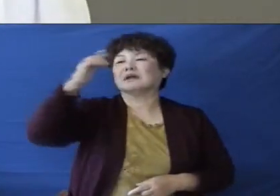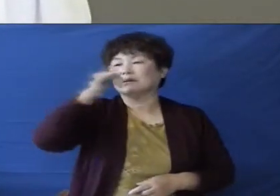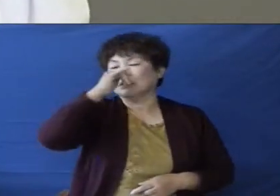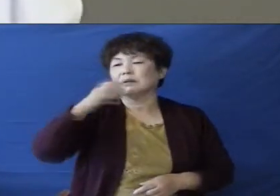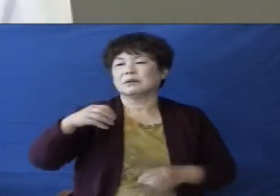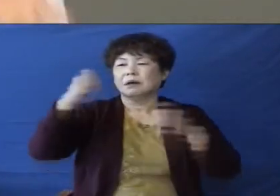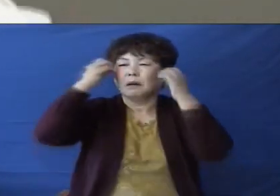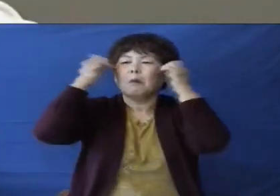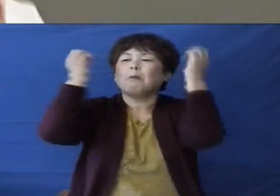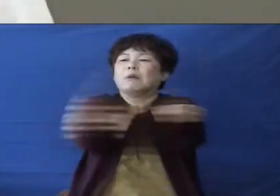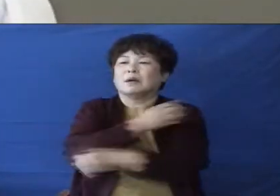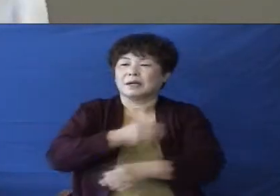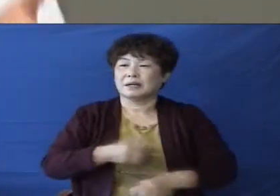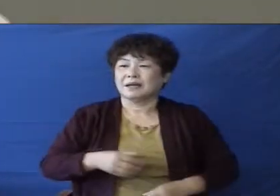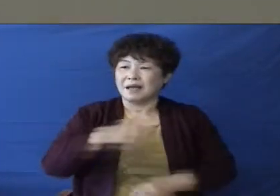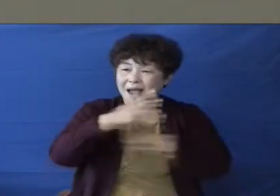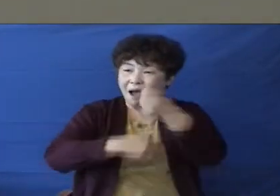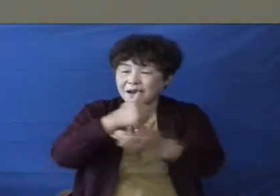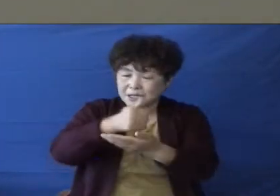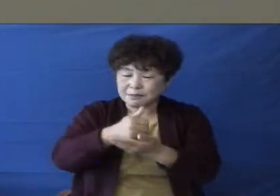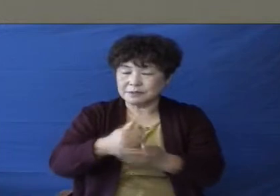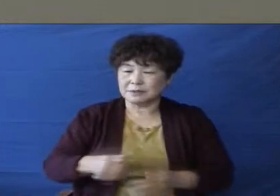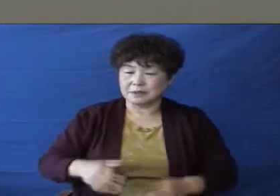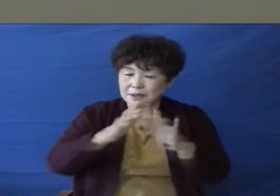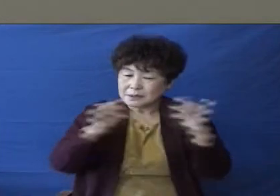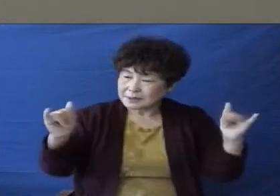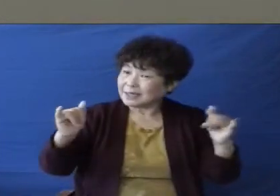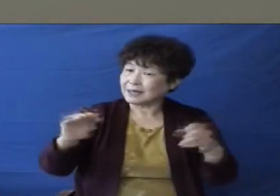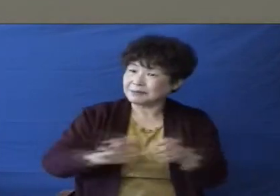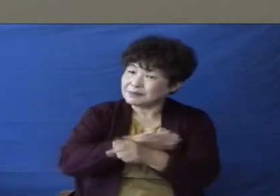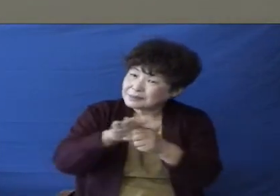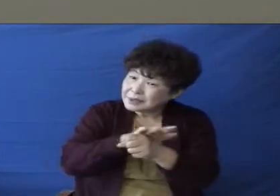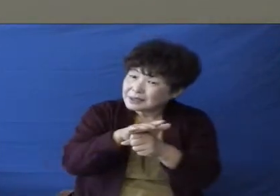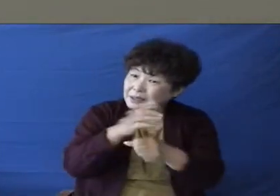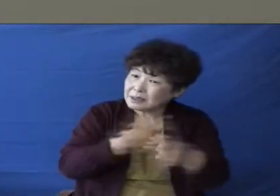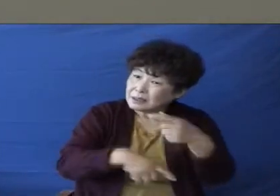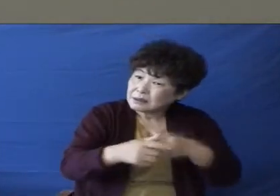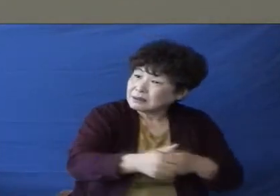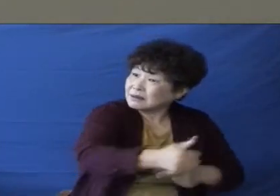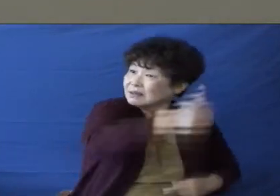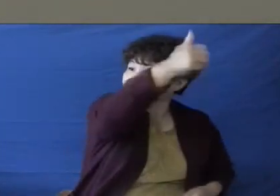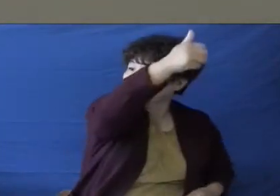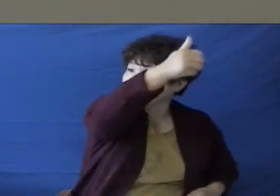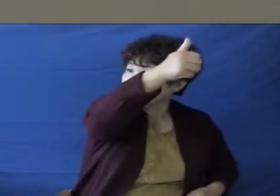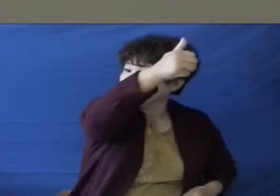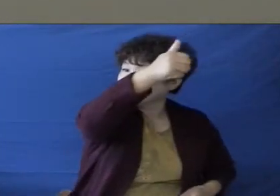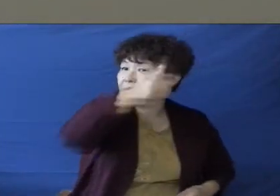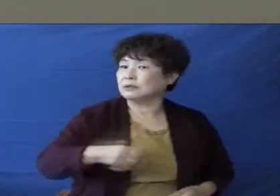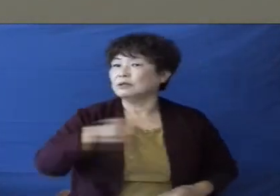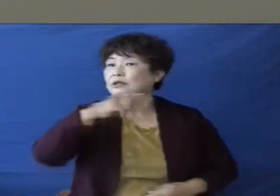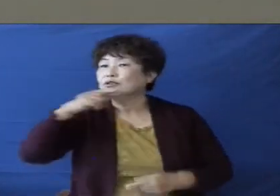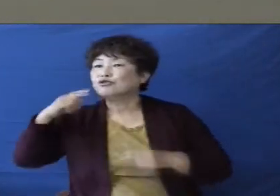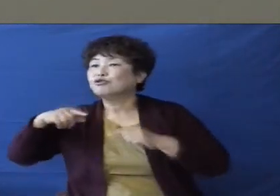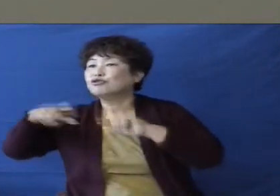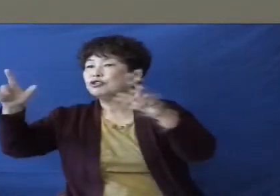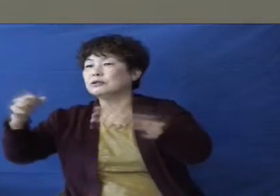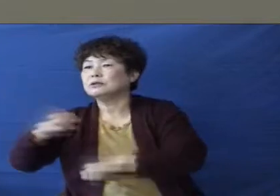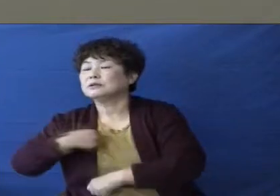말씀을 주실 때 하나님 말씀을 주실 때 그걸 원한 것이 없겠습니까 칼질 하라고 난도질 하고 그것에 미치지